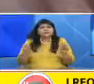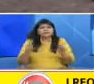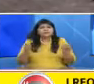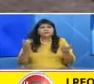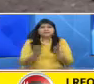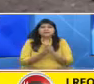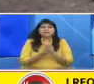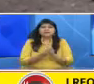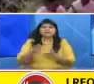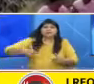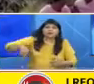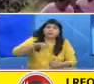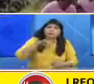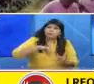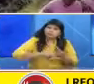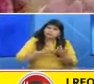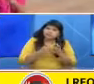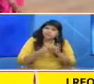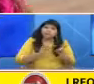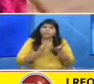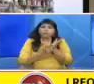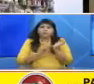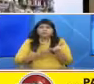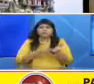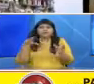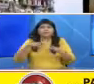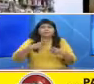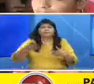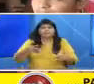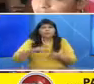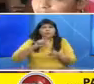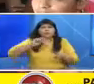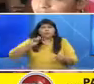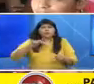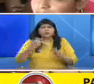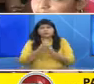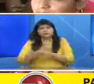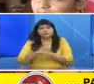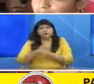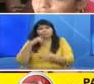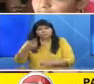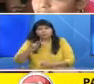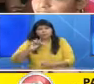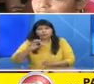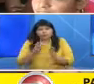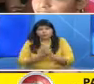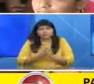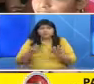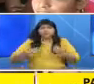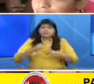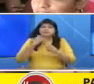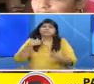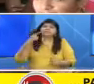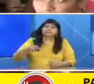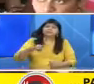नगरपालिका, नगर निगम, जिला प्रशासन, ग्राम पंचायत, सरकारी, गैर सरकारी